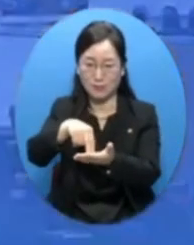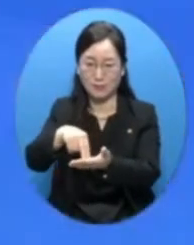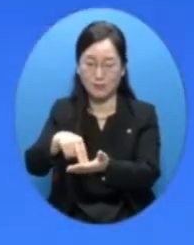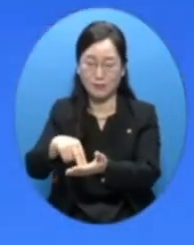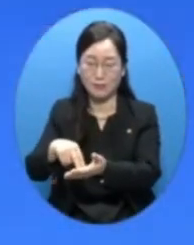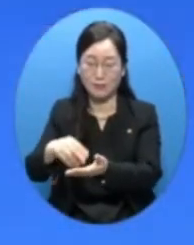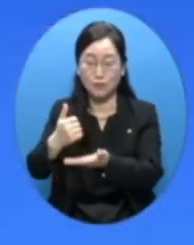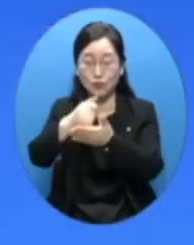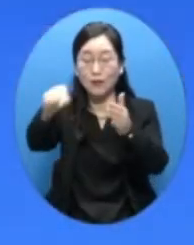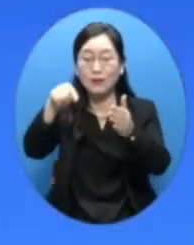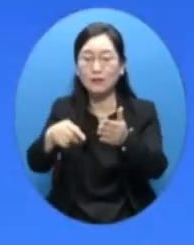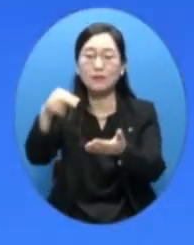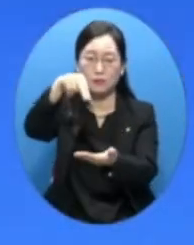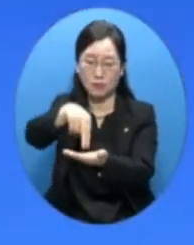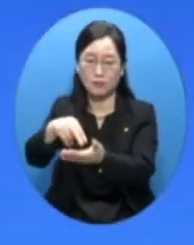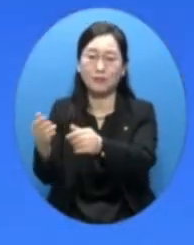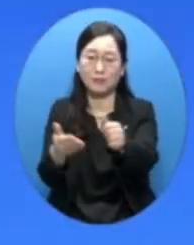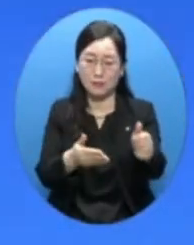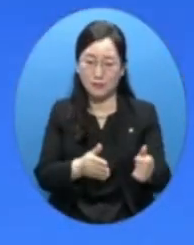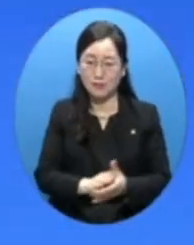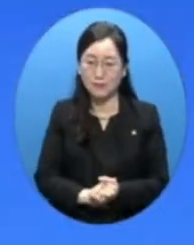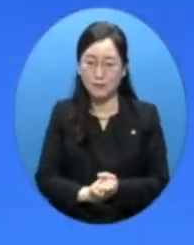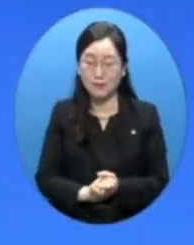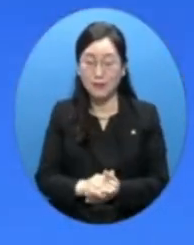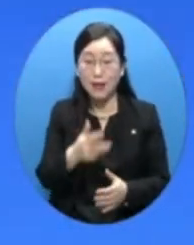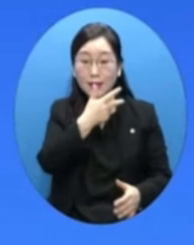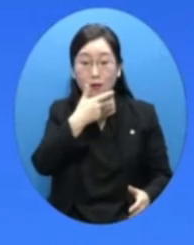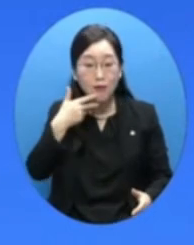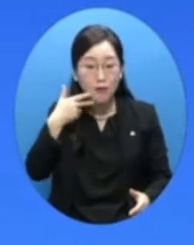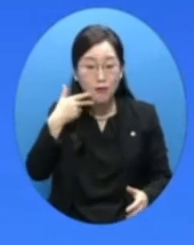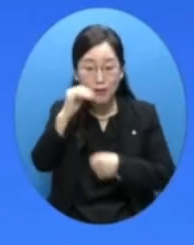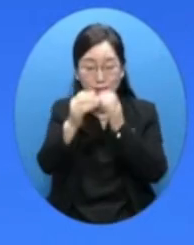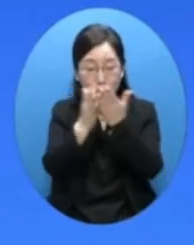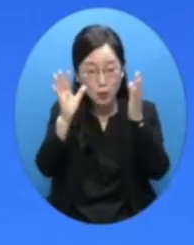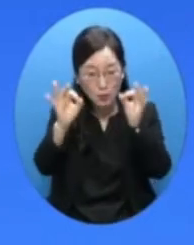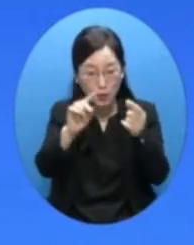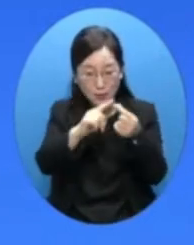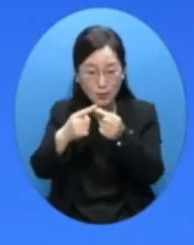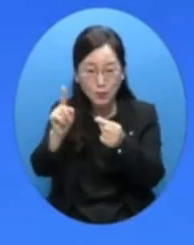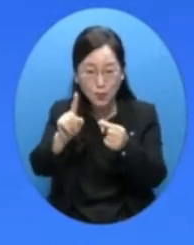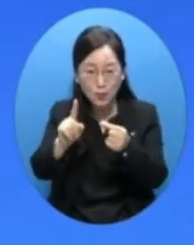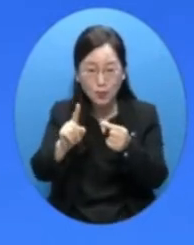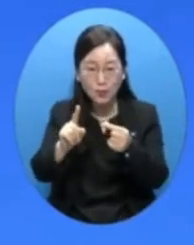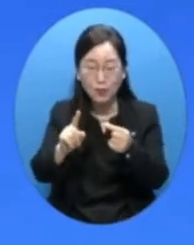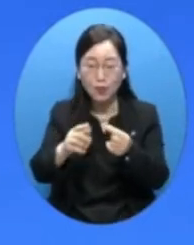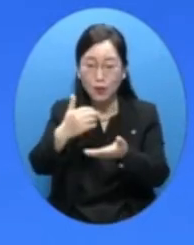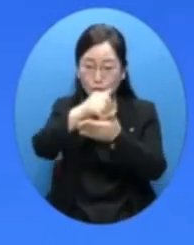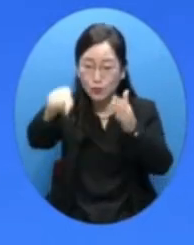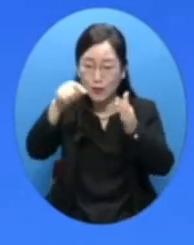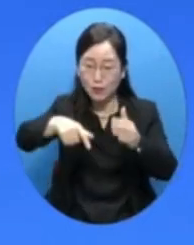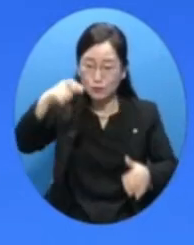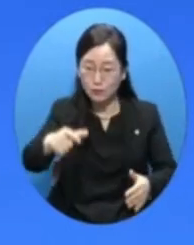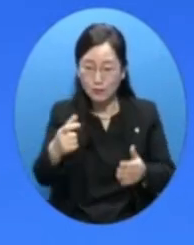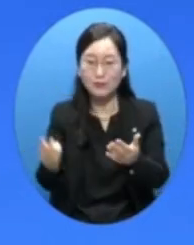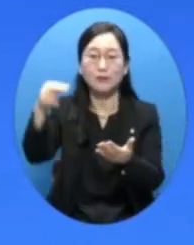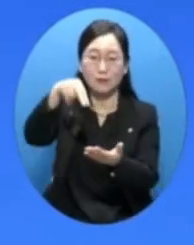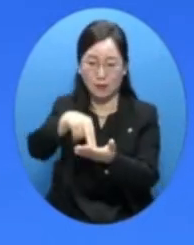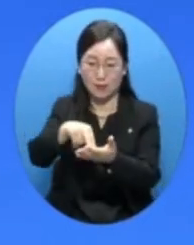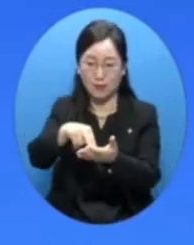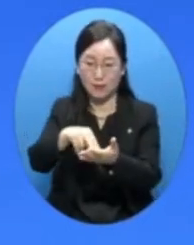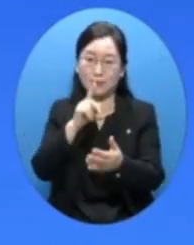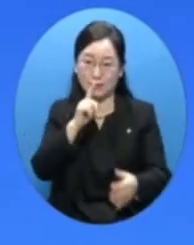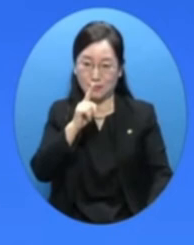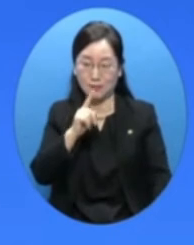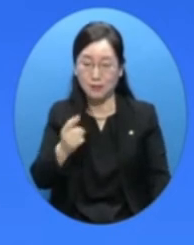주 안에 서라. 영어 성경을 보면 Stand firm in the Lord, 주 안에 굳건히 서라고 말씀하고 있습니다.